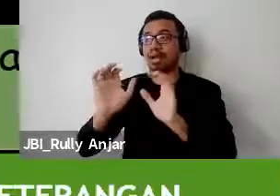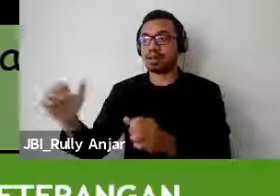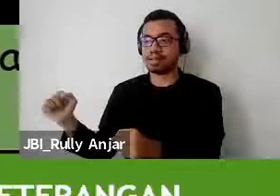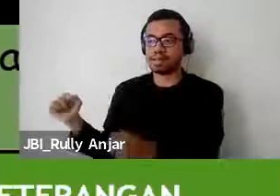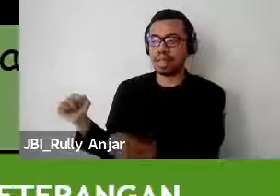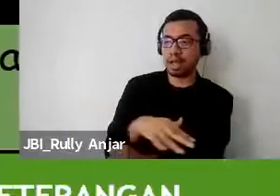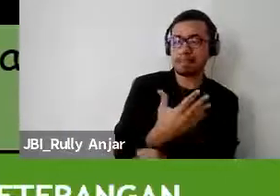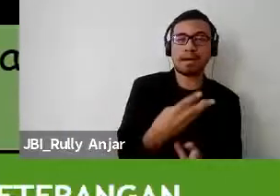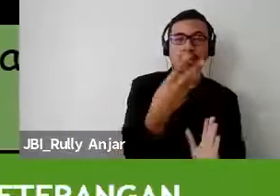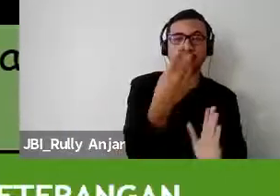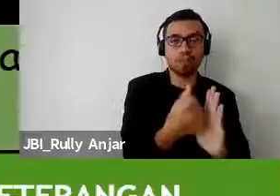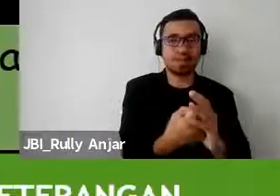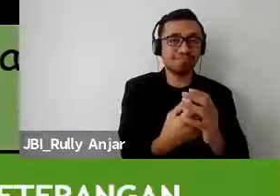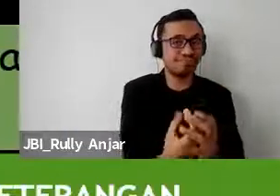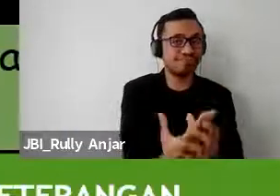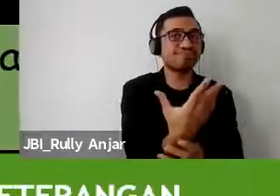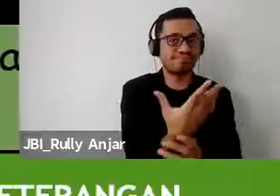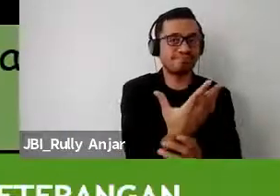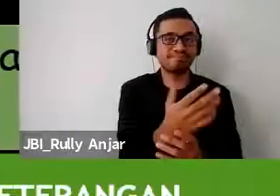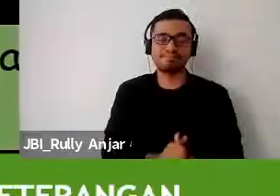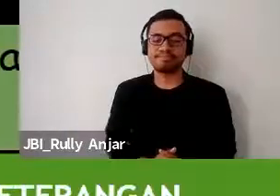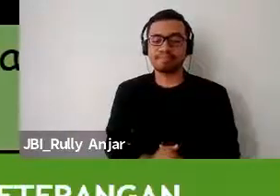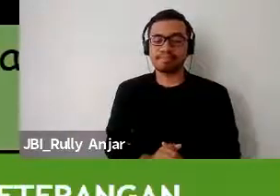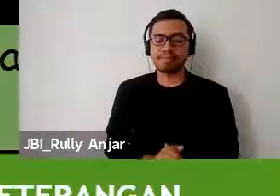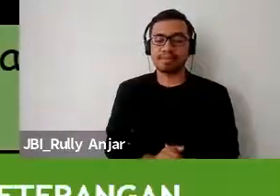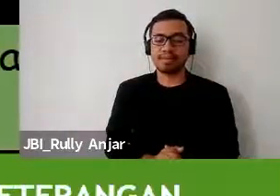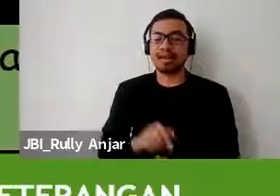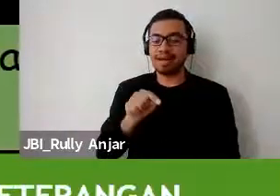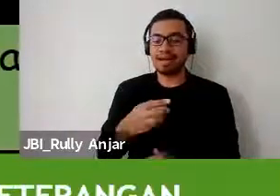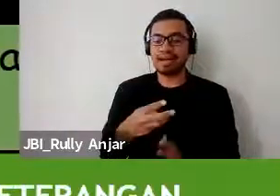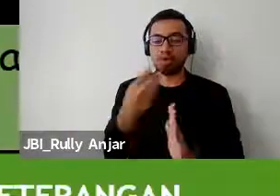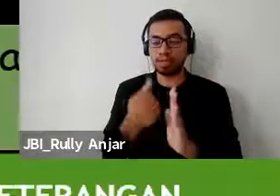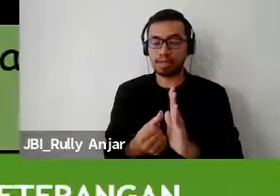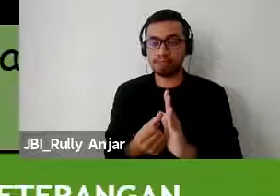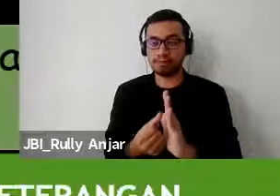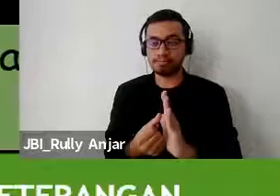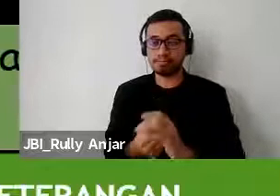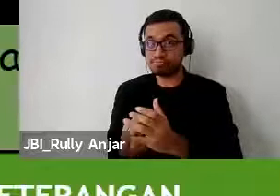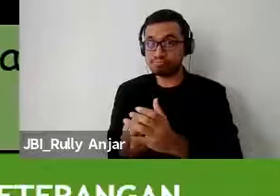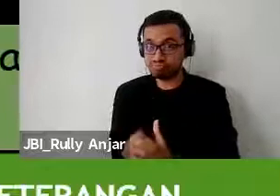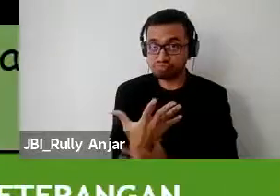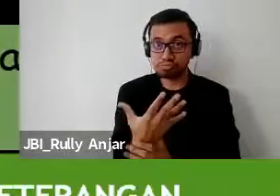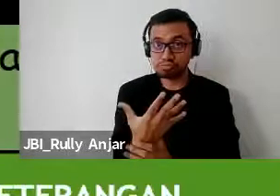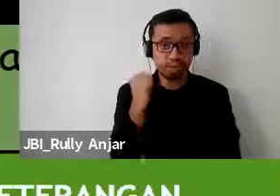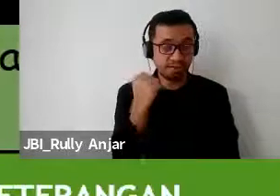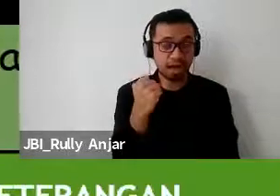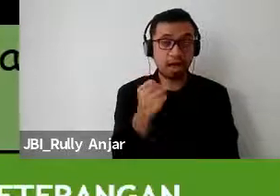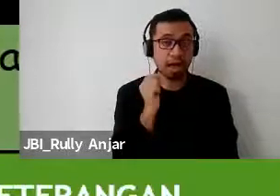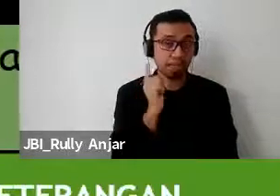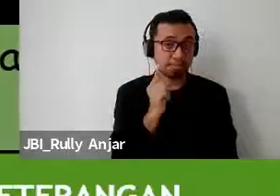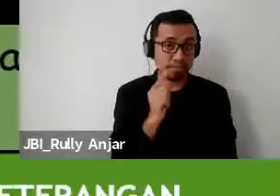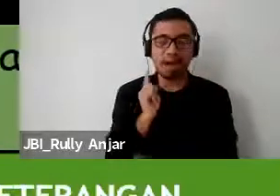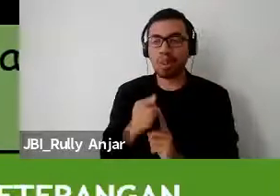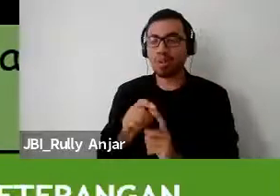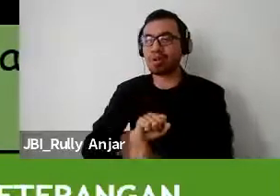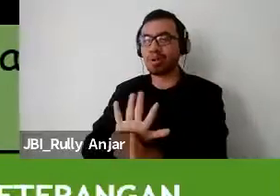recovery ekonomi ini tidak akan sukses kalau reformasi kesehatannya tidak sukses. Kemudian bidang pendidikan ini persiapan PBDB